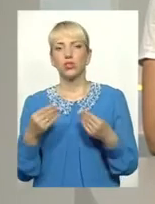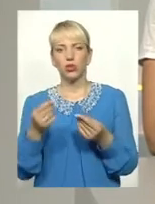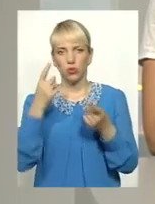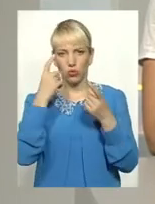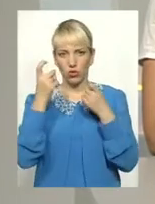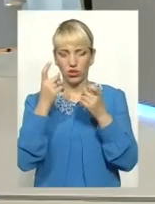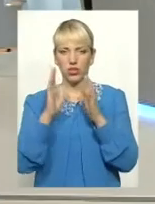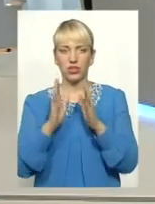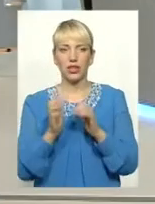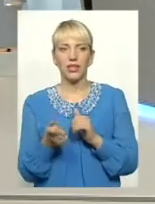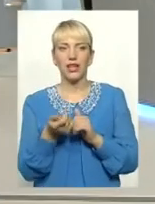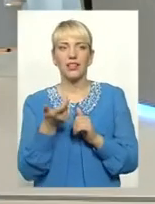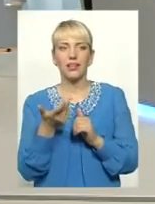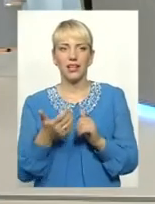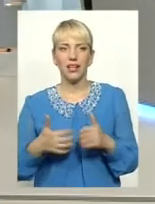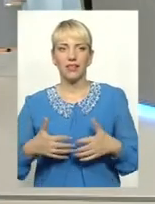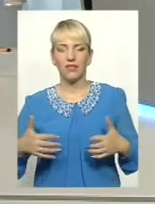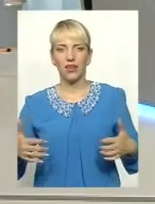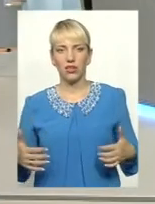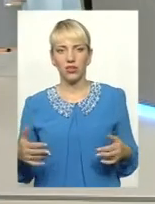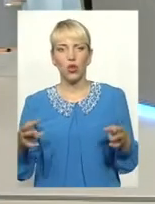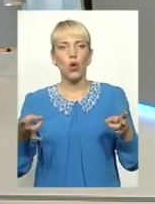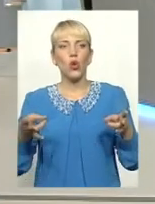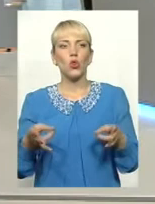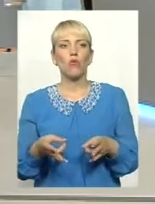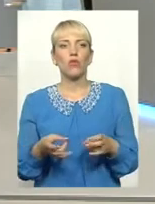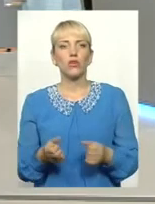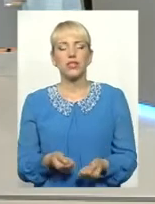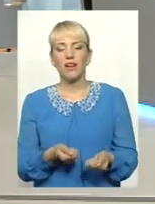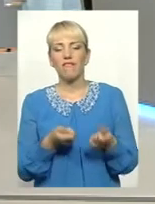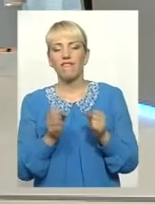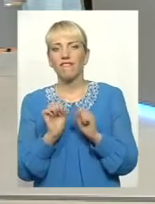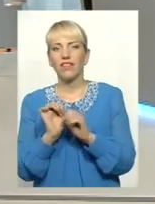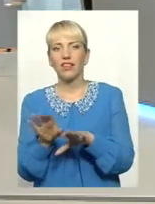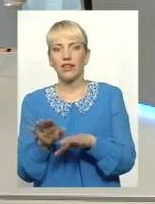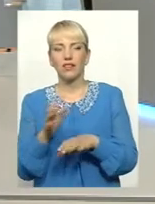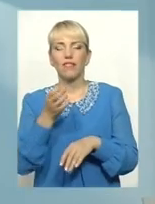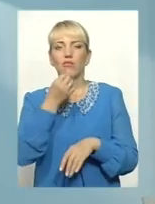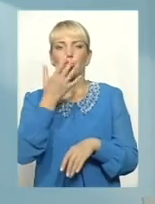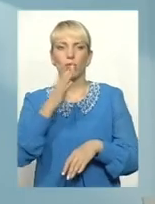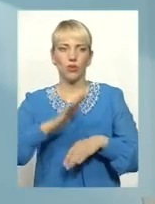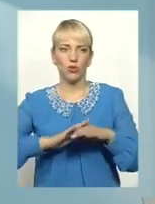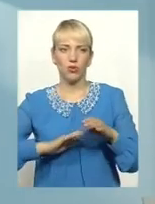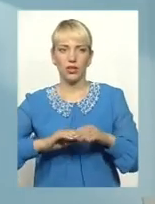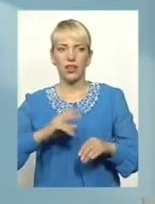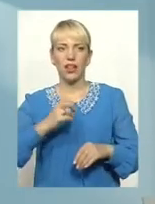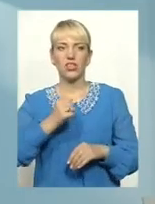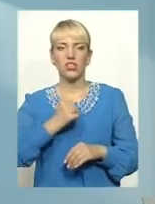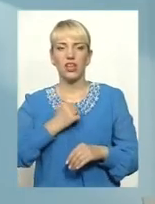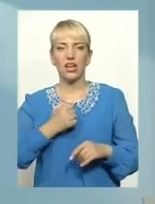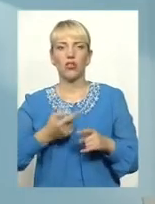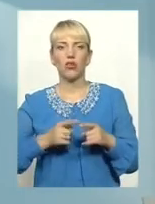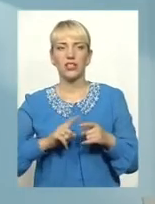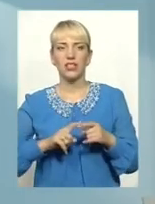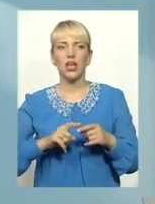тільки кілька тваринок довелося віддати дійсно в добрі руки. На превеликий жаль, ось це поняття